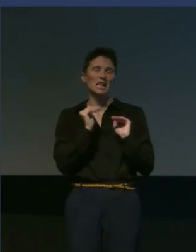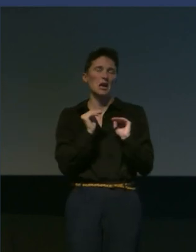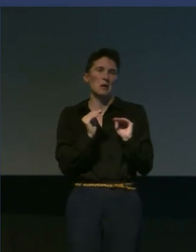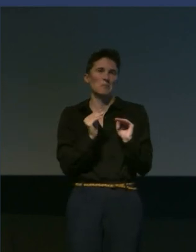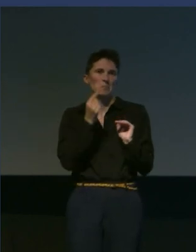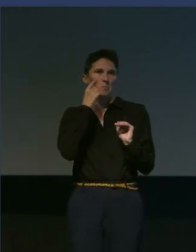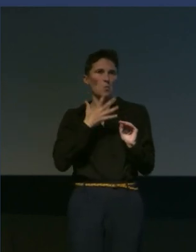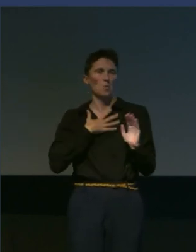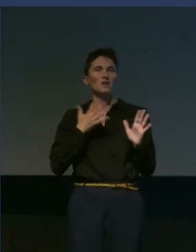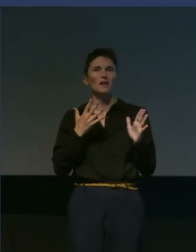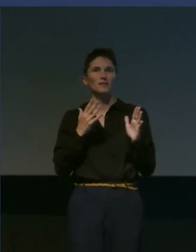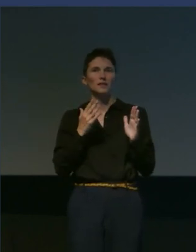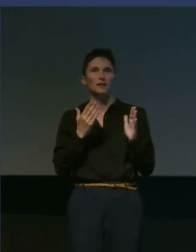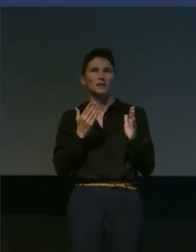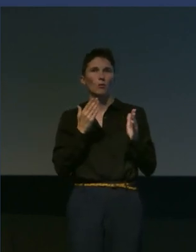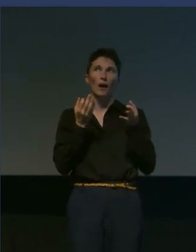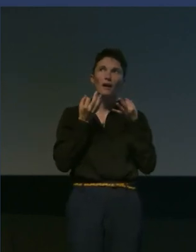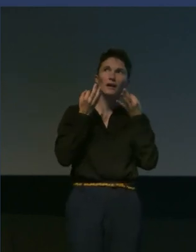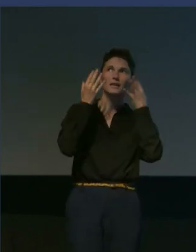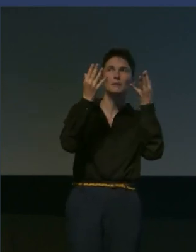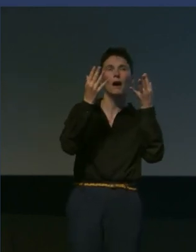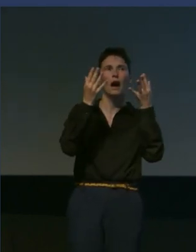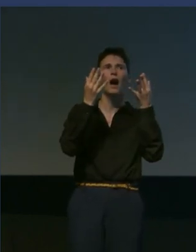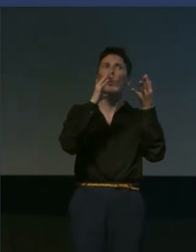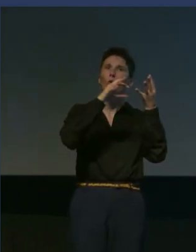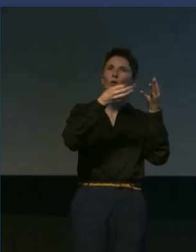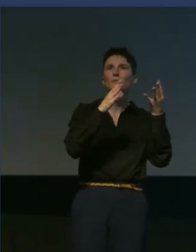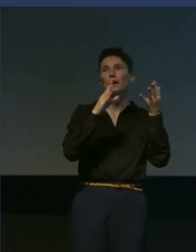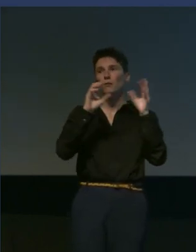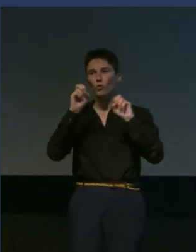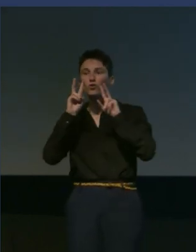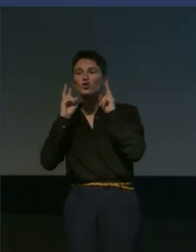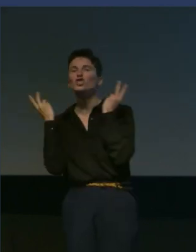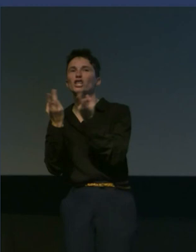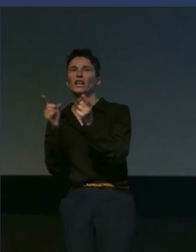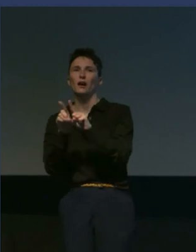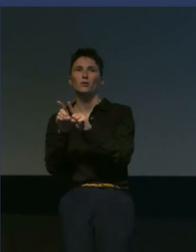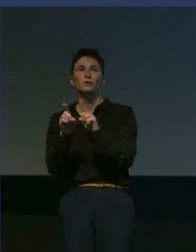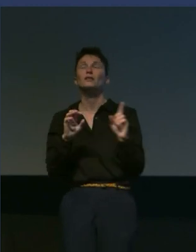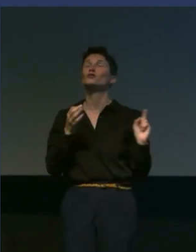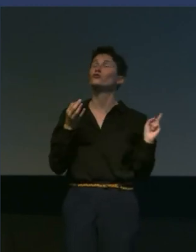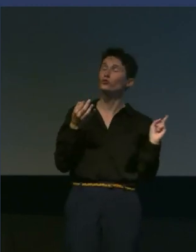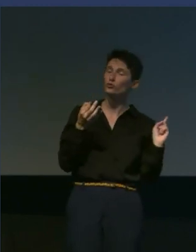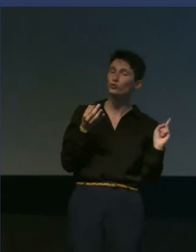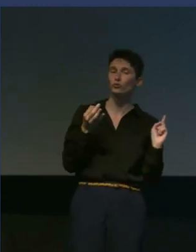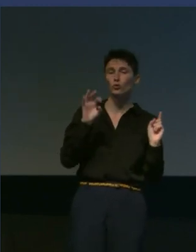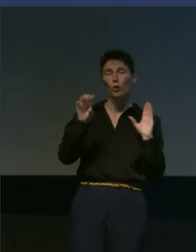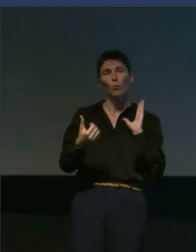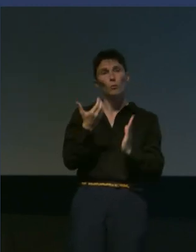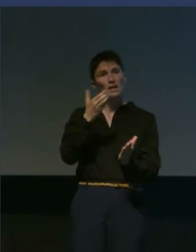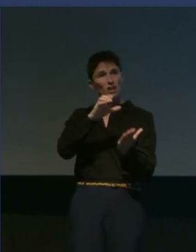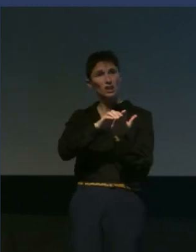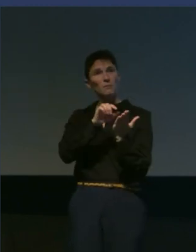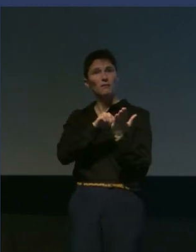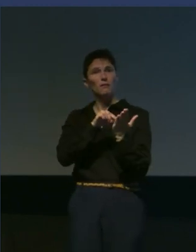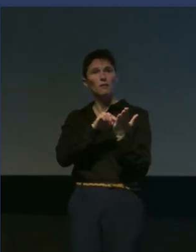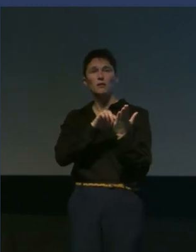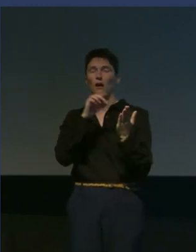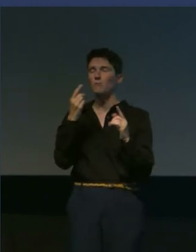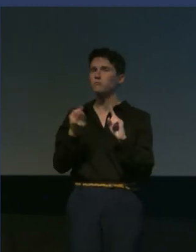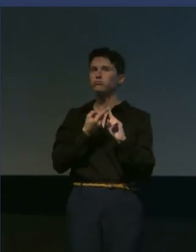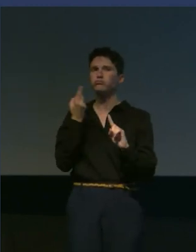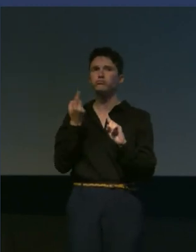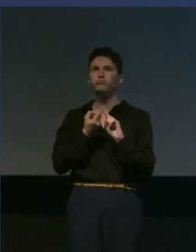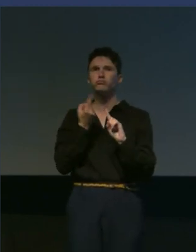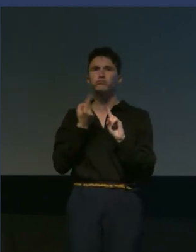générale sur le climat. Yeah, en tout cas, c'est vrai que notamment ce premier chapitre, c'était fondamental